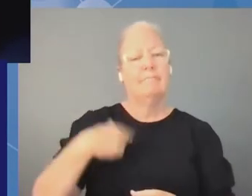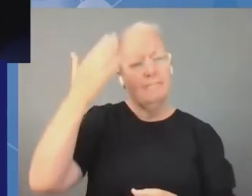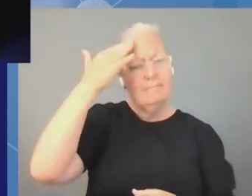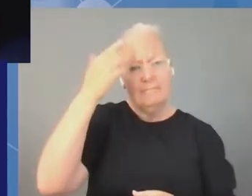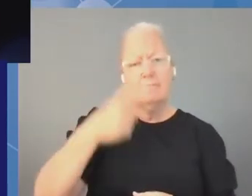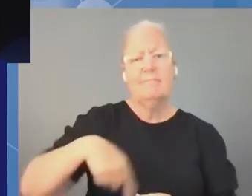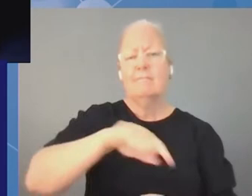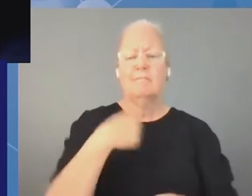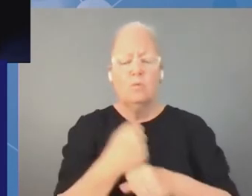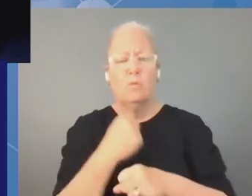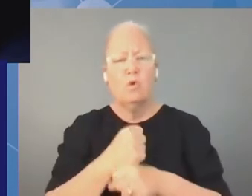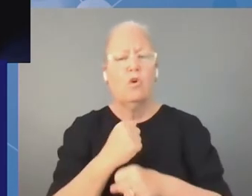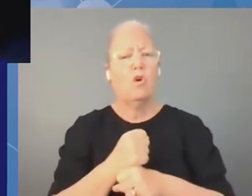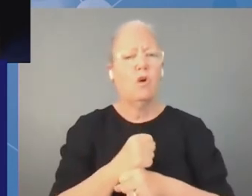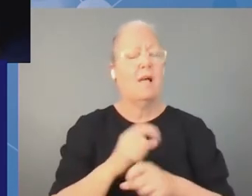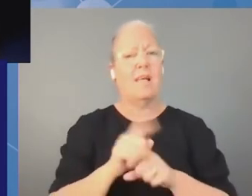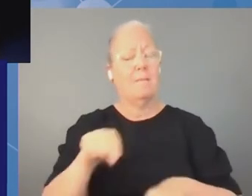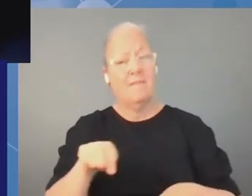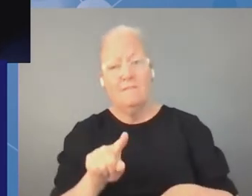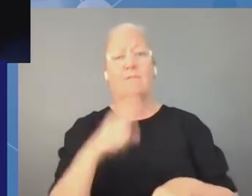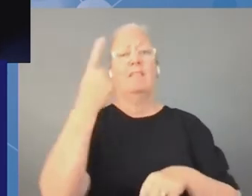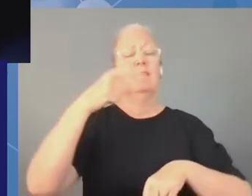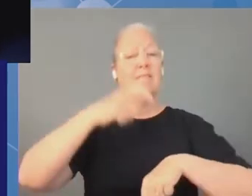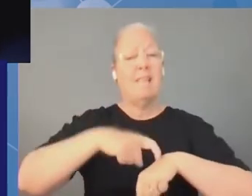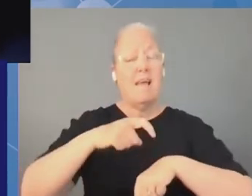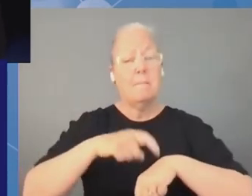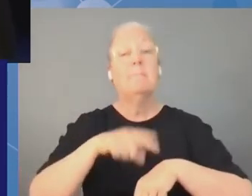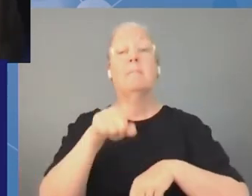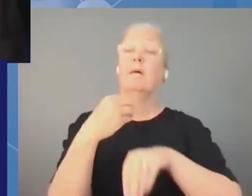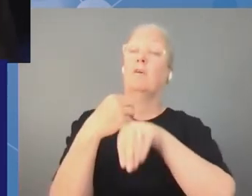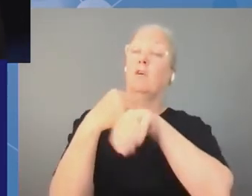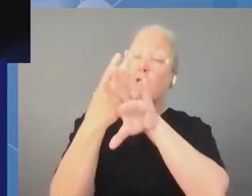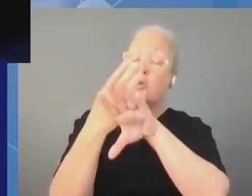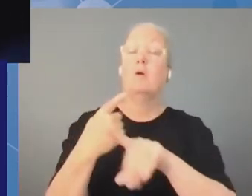构。首先是要祝贺这个